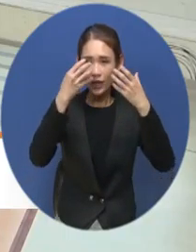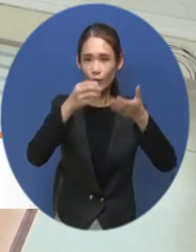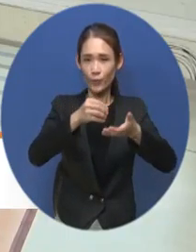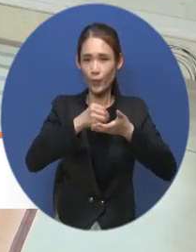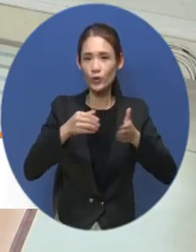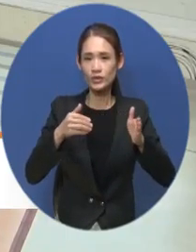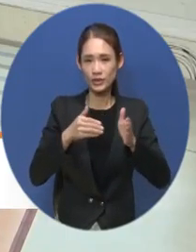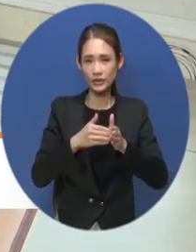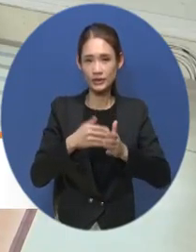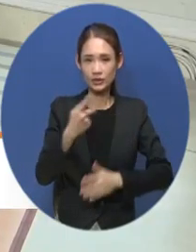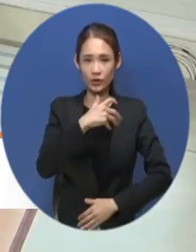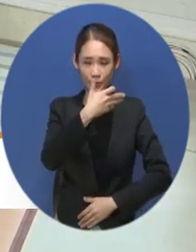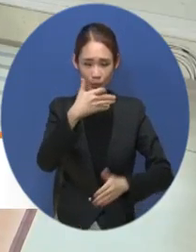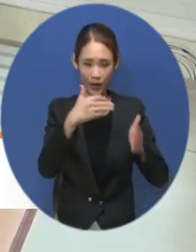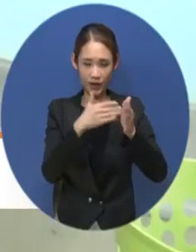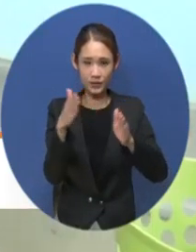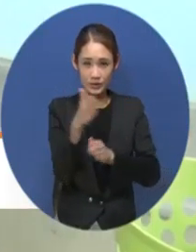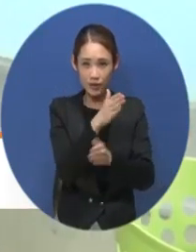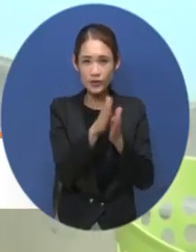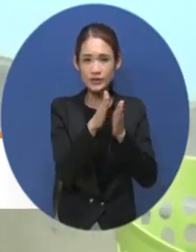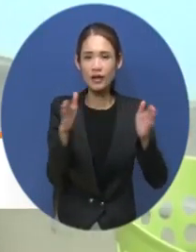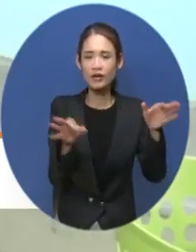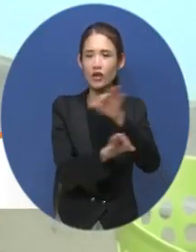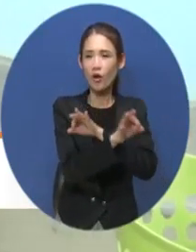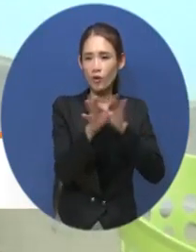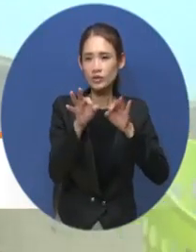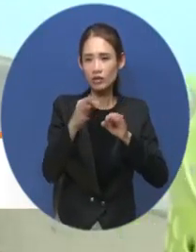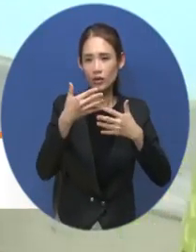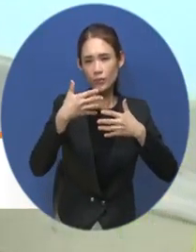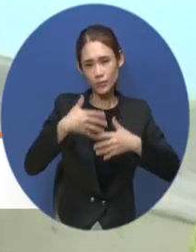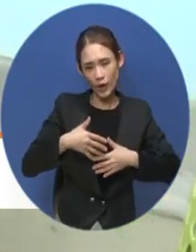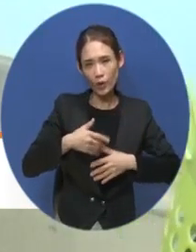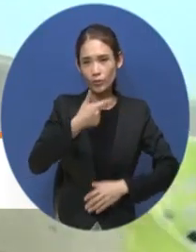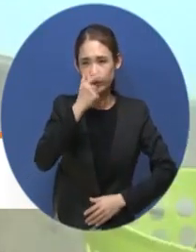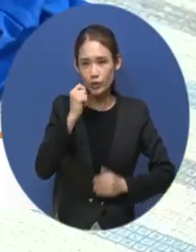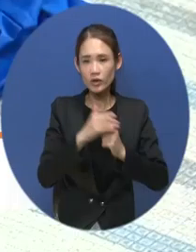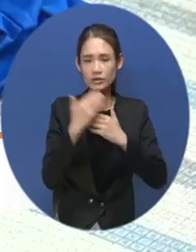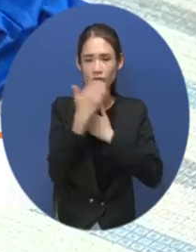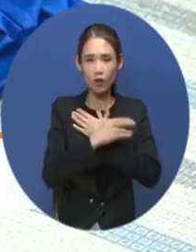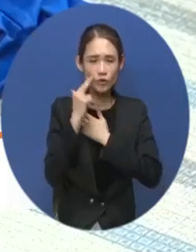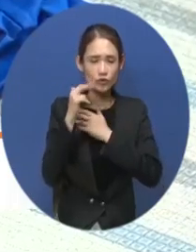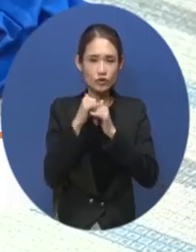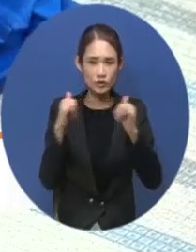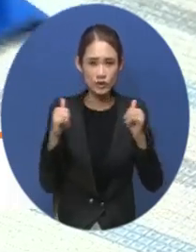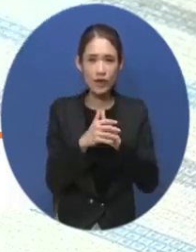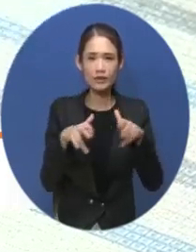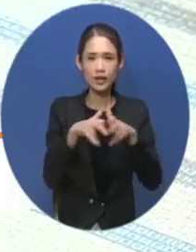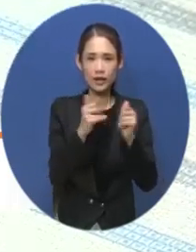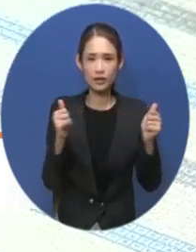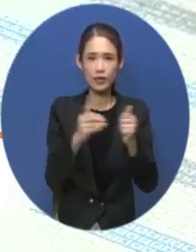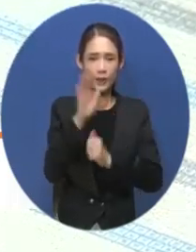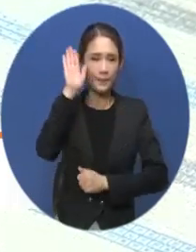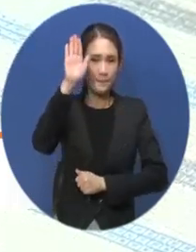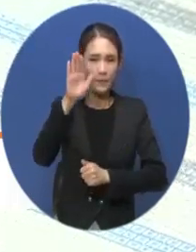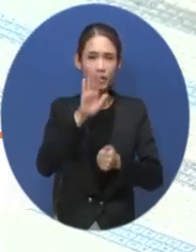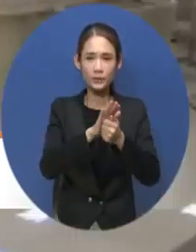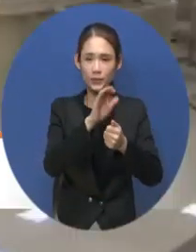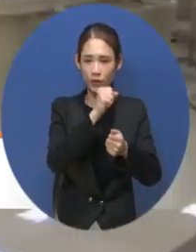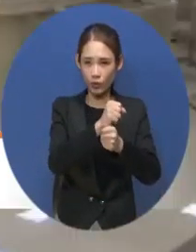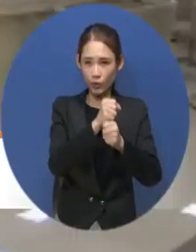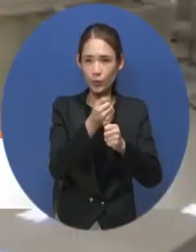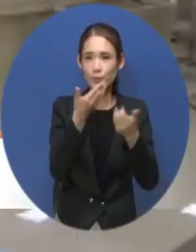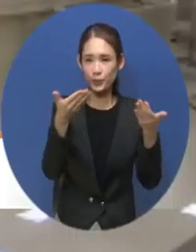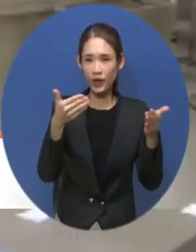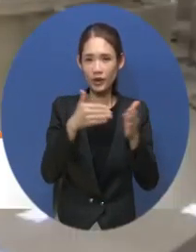2018년 시작된 이름 통장은 경제적으로 취약한 청년 중증 장애인의 미래 자금 형성을 돕기 위한 제도입니다